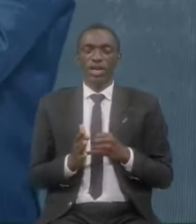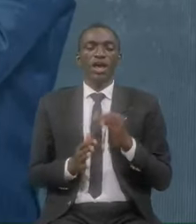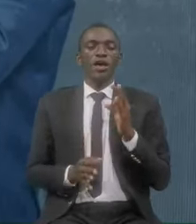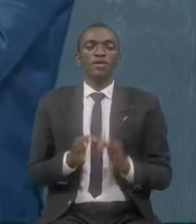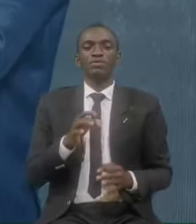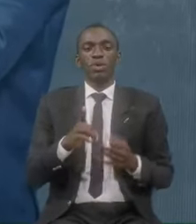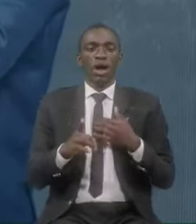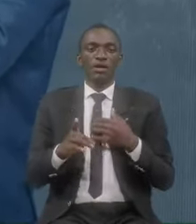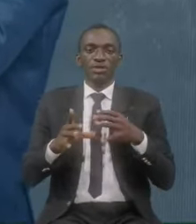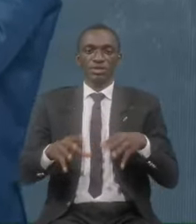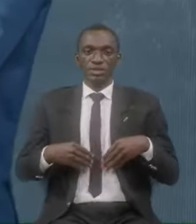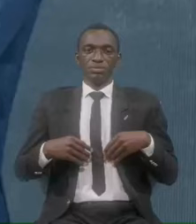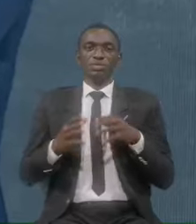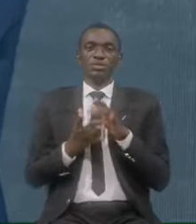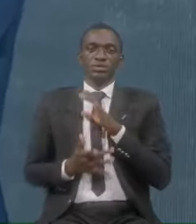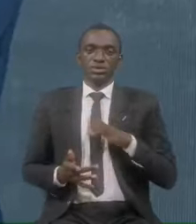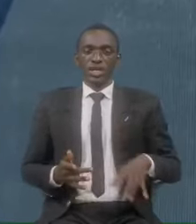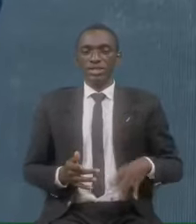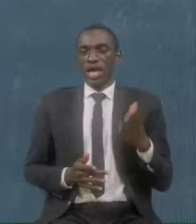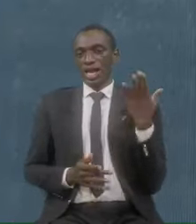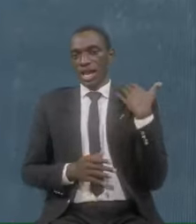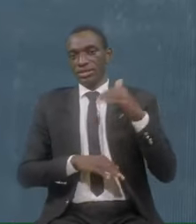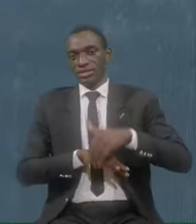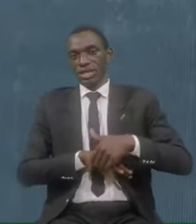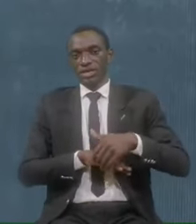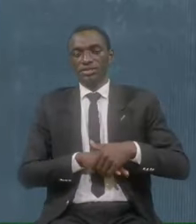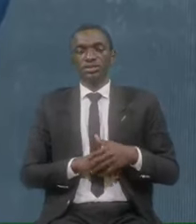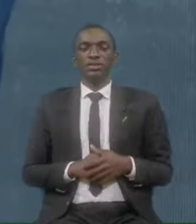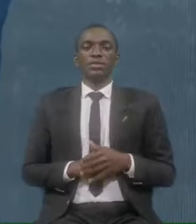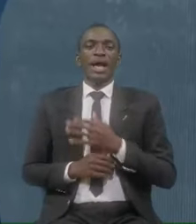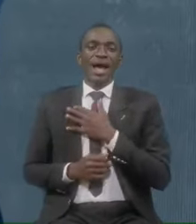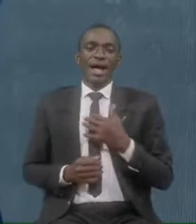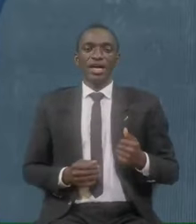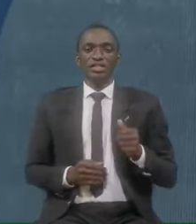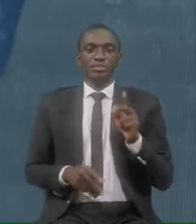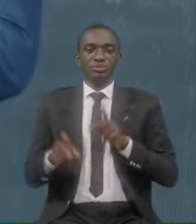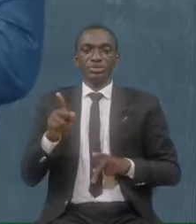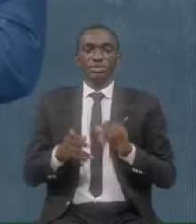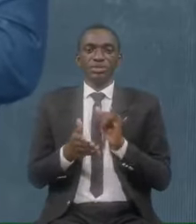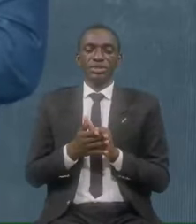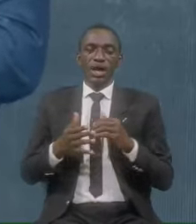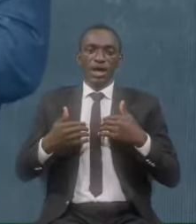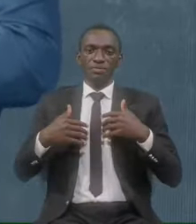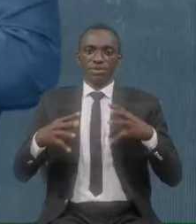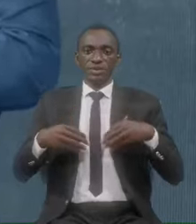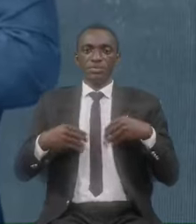Si vous avez donné votre vie au Seigneur hier, et pour ceux qui sont dans leur vie maintenant,